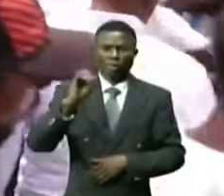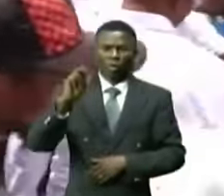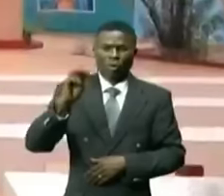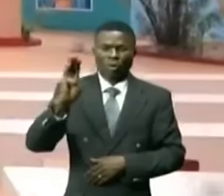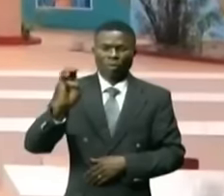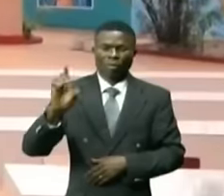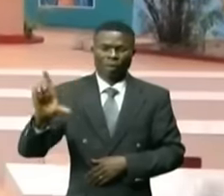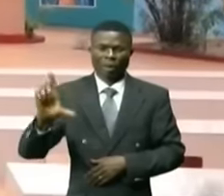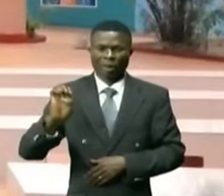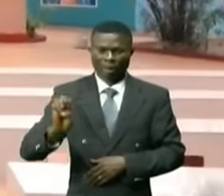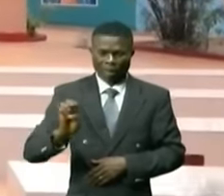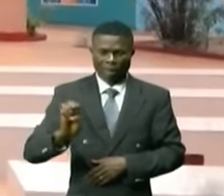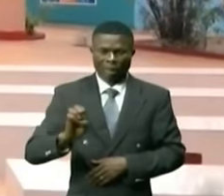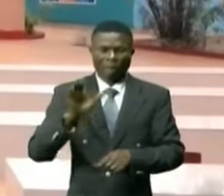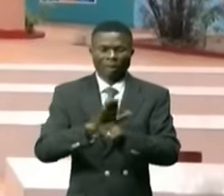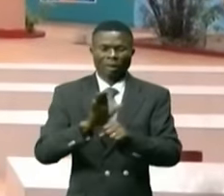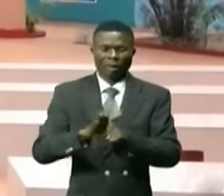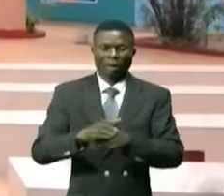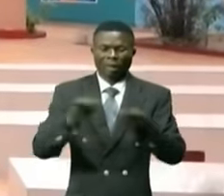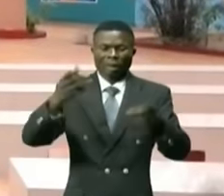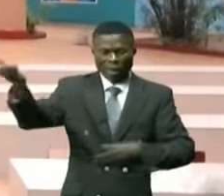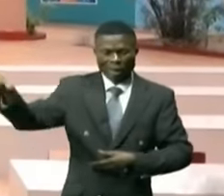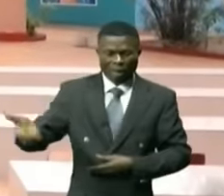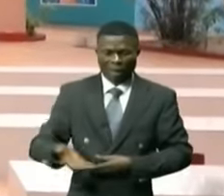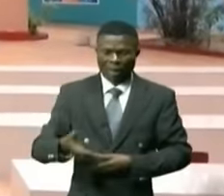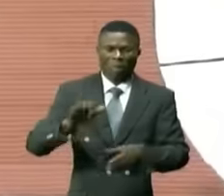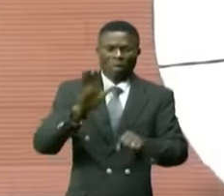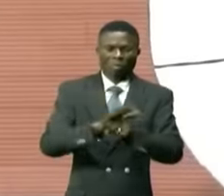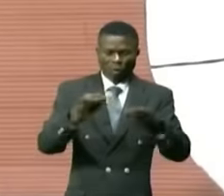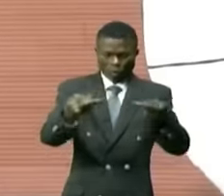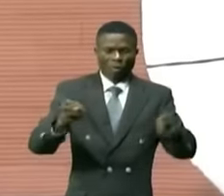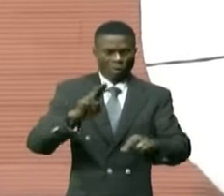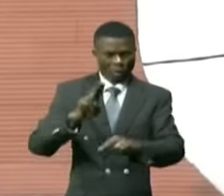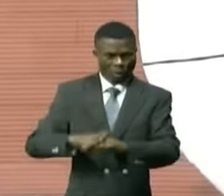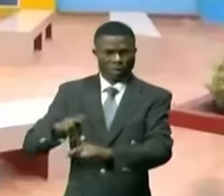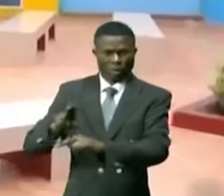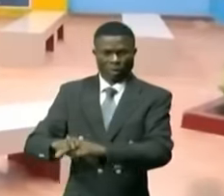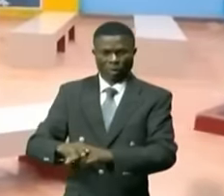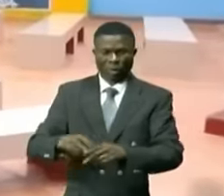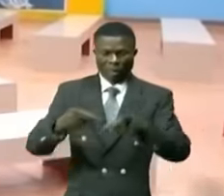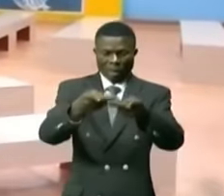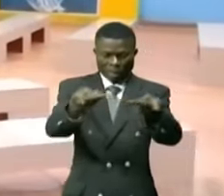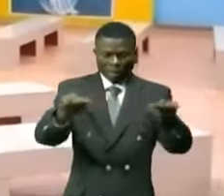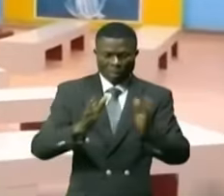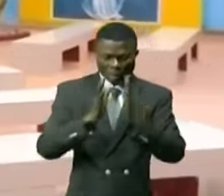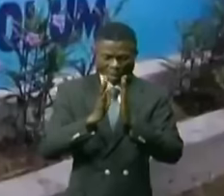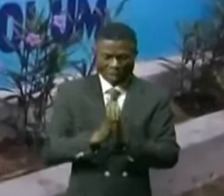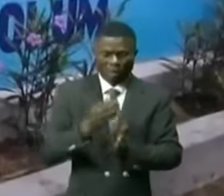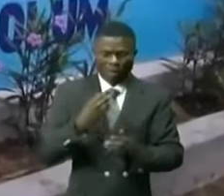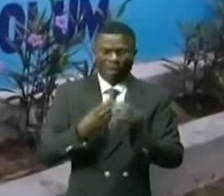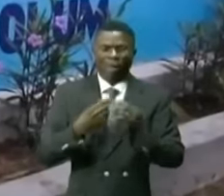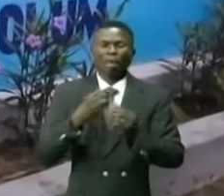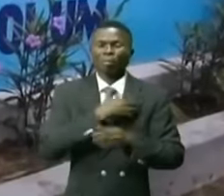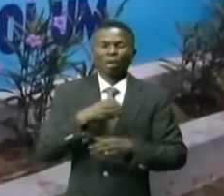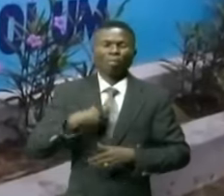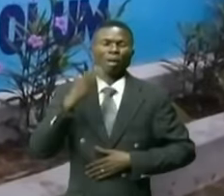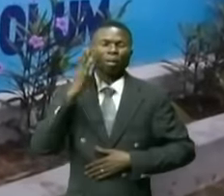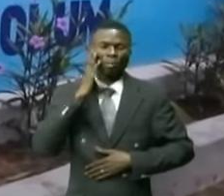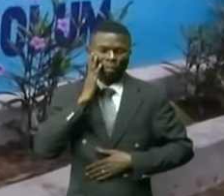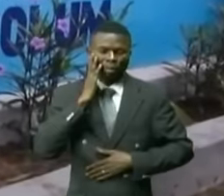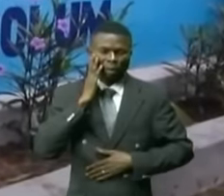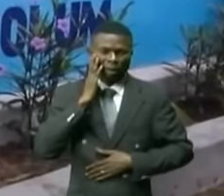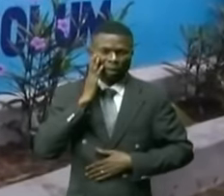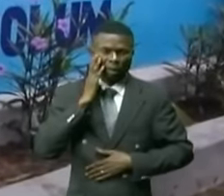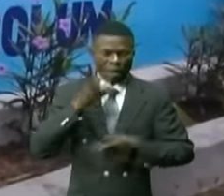la circonstance. D'une capacité d'accueil de plusieurs places assises, cette grotte mariale est pour Godard Motemona un